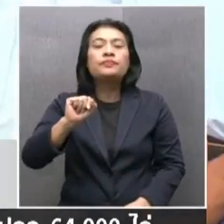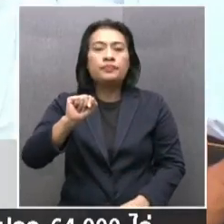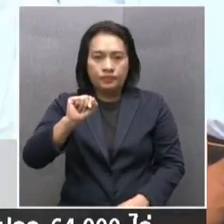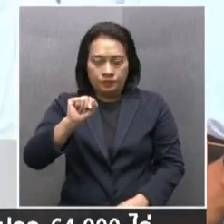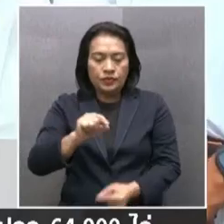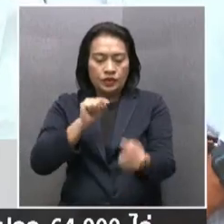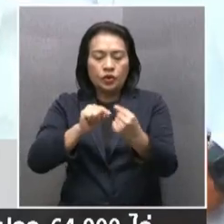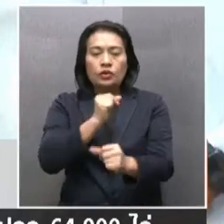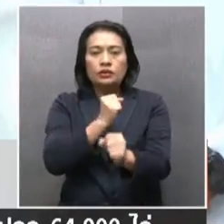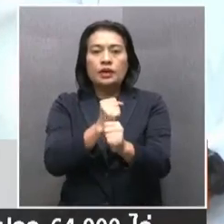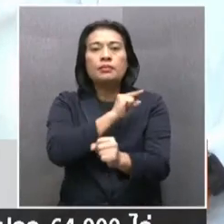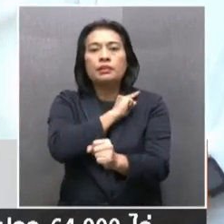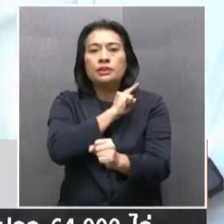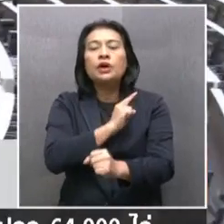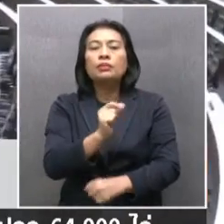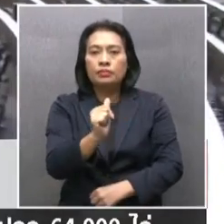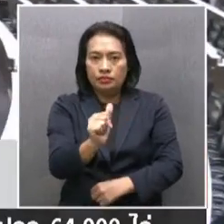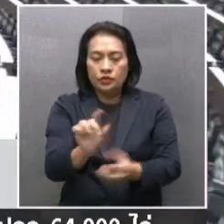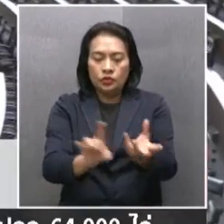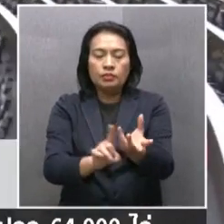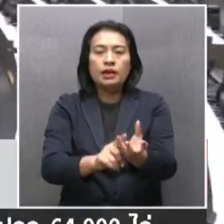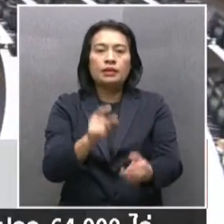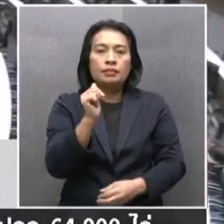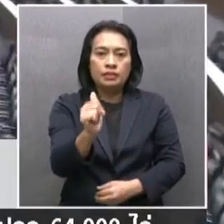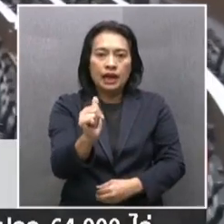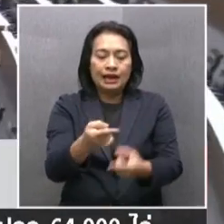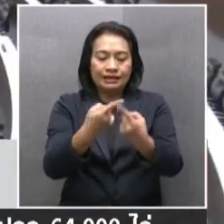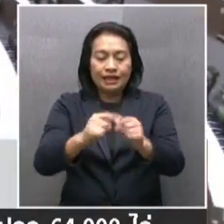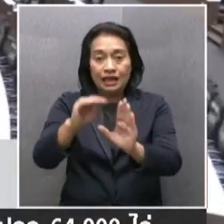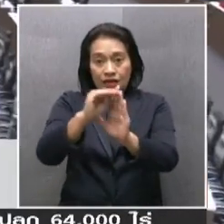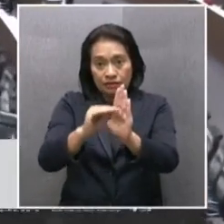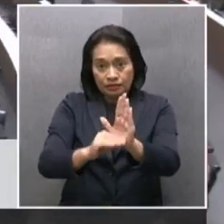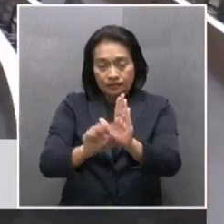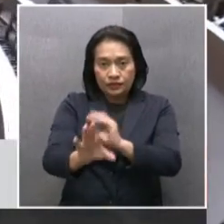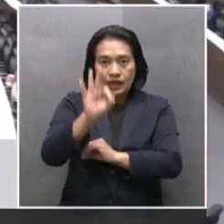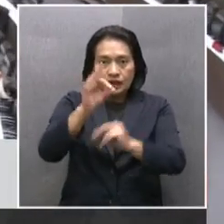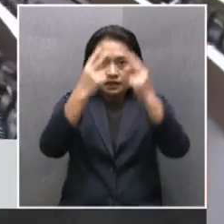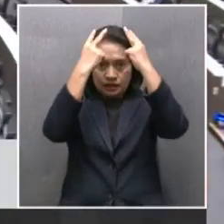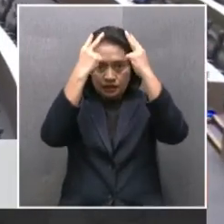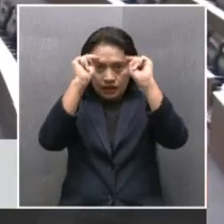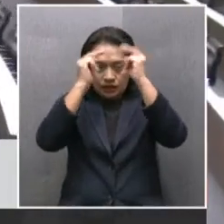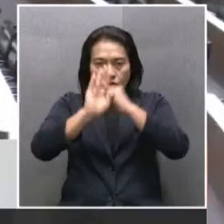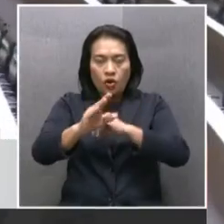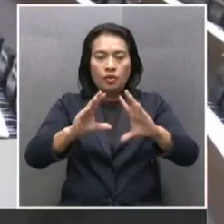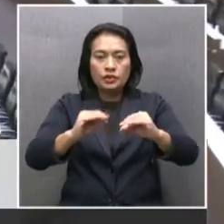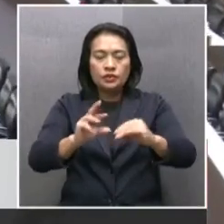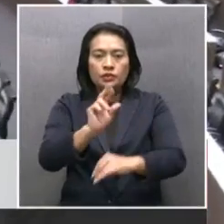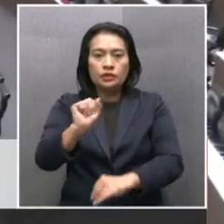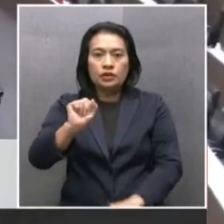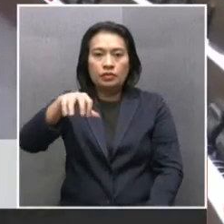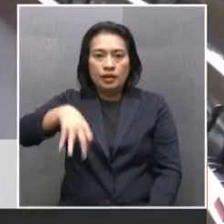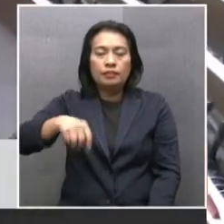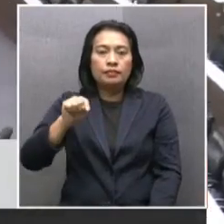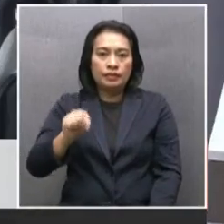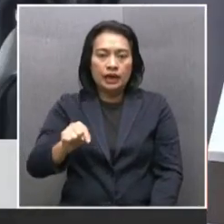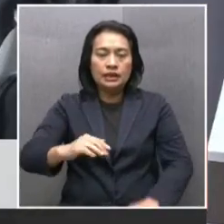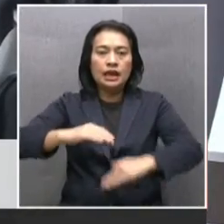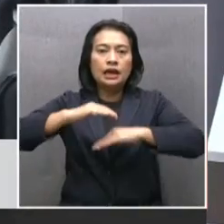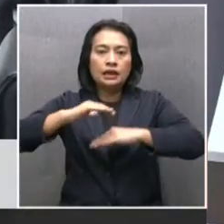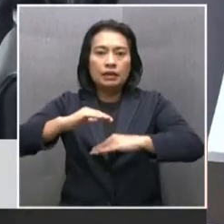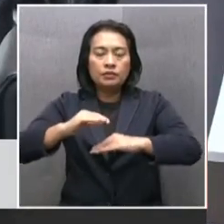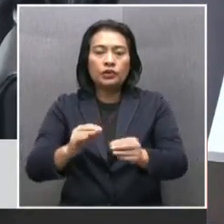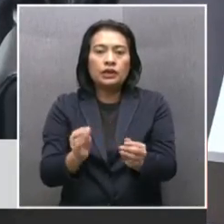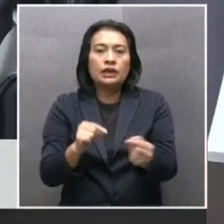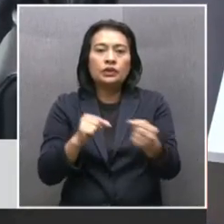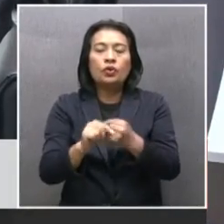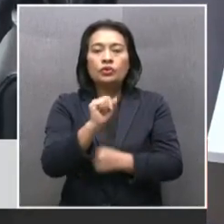การทำหน้าที่ได้อย่างมีเสถียรภาพหากแต่ขั้นตอนการเลือกนายกรัฐมนตรีของที่ประชุมรัฐสภากำหนดให้ต้องมีเสียงสม